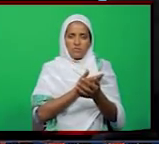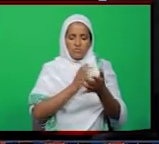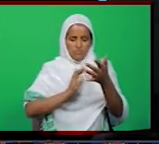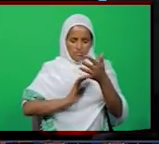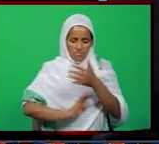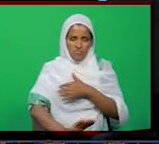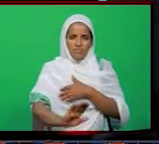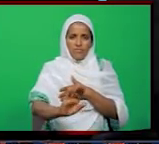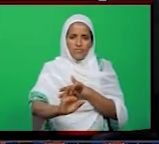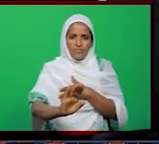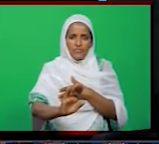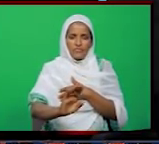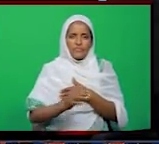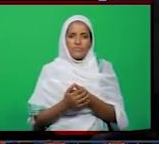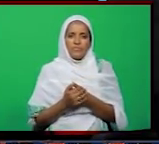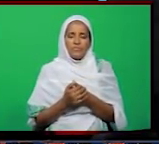የአወላለዷ